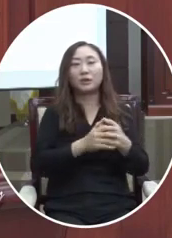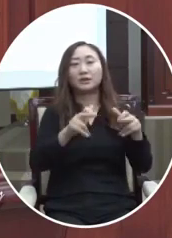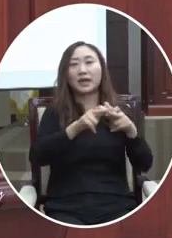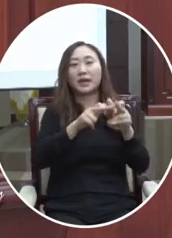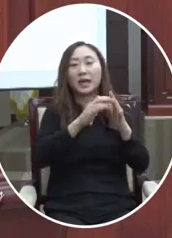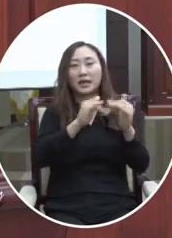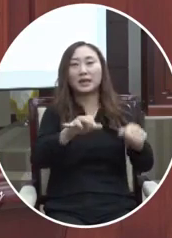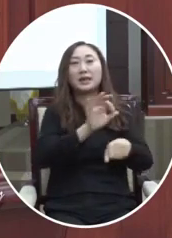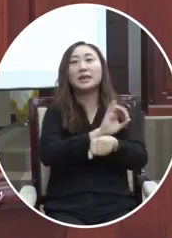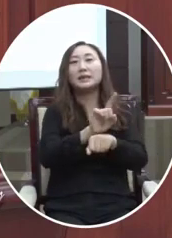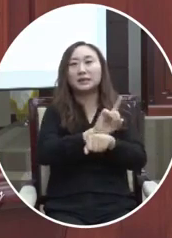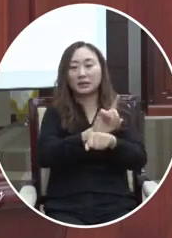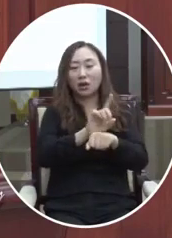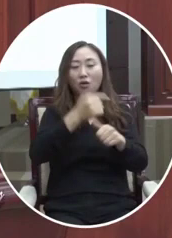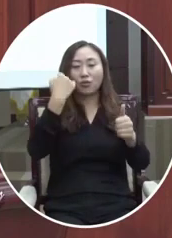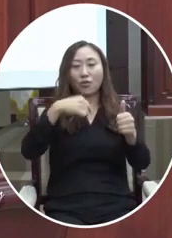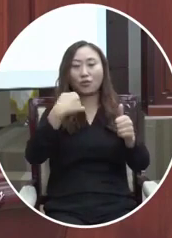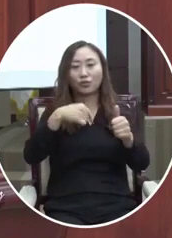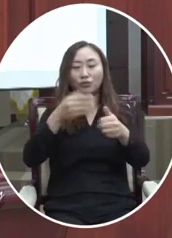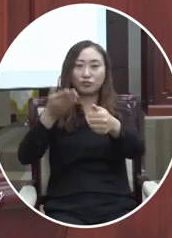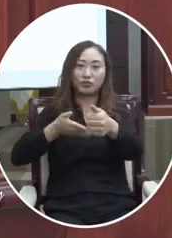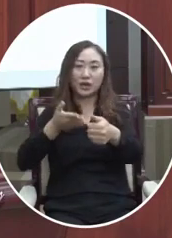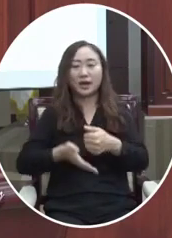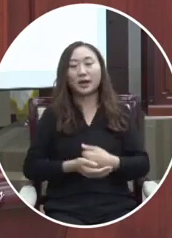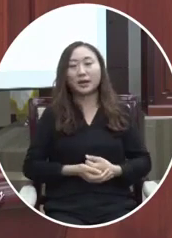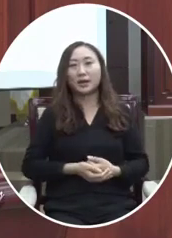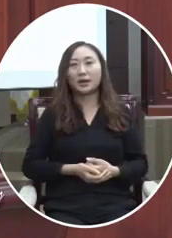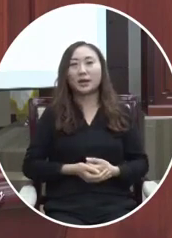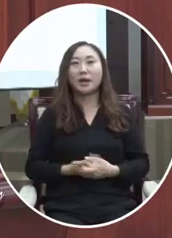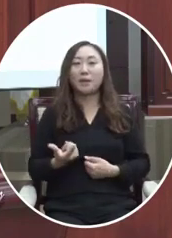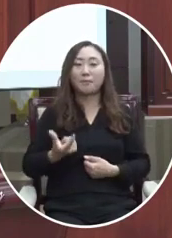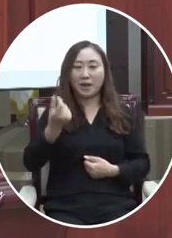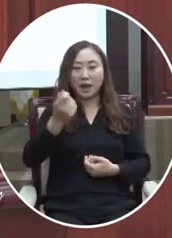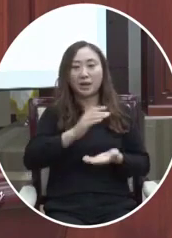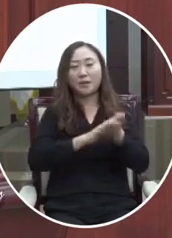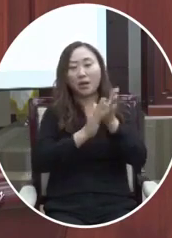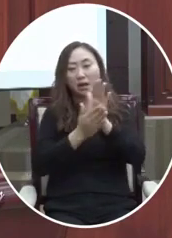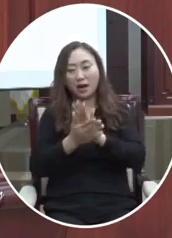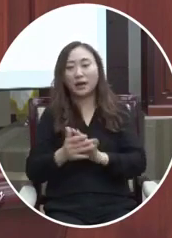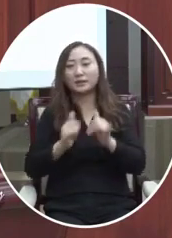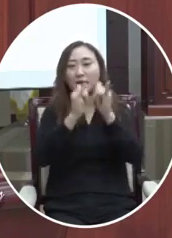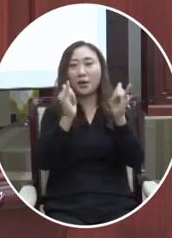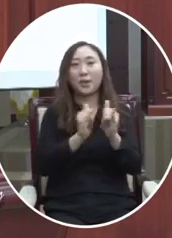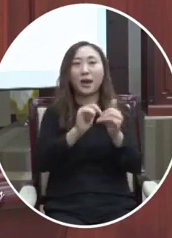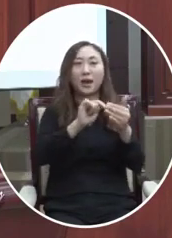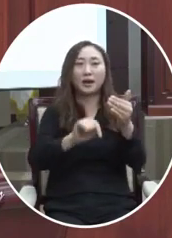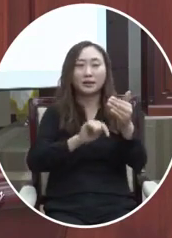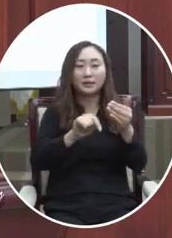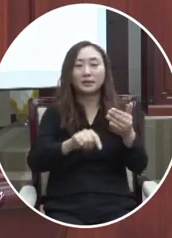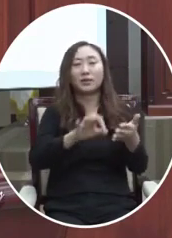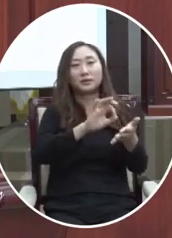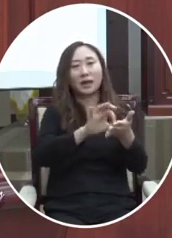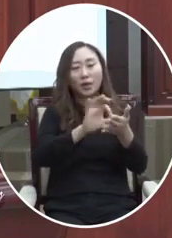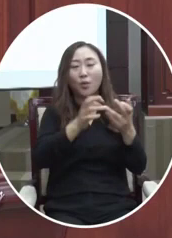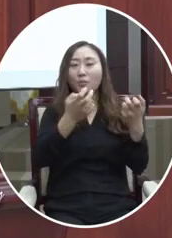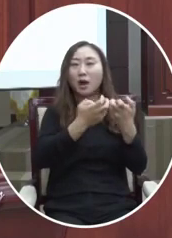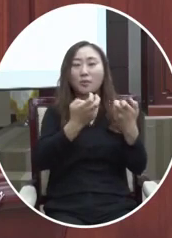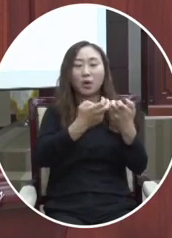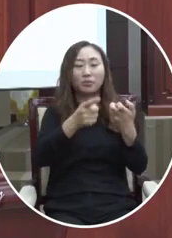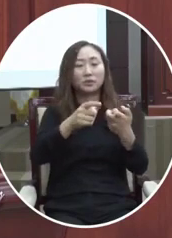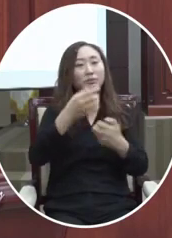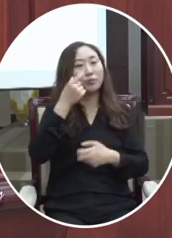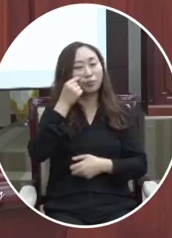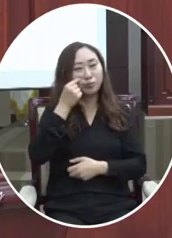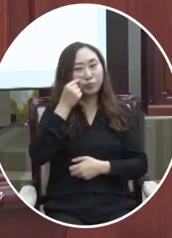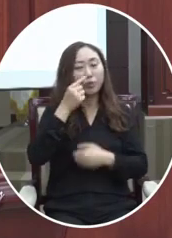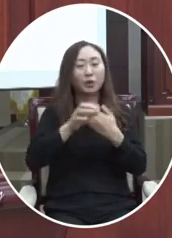디지털 역량 강화 교육을 실시하여 주시기 바랍니다. 빠르게 변화하는 사회에서 그에 따른 새로운 기술을 함께 사용하지